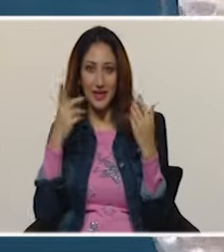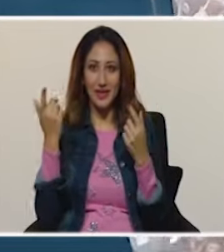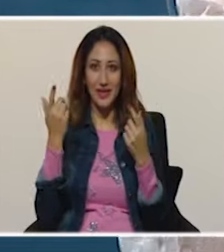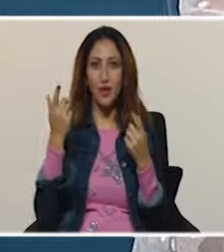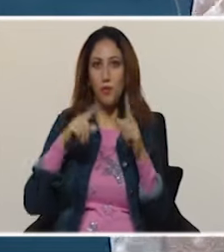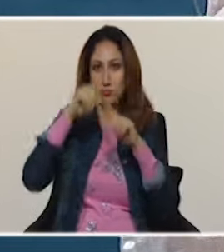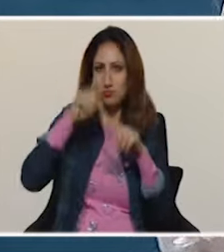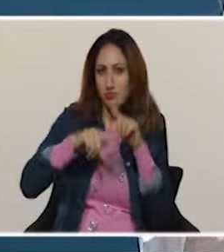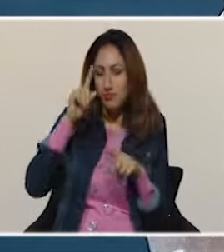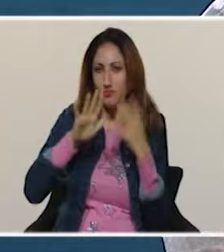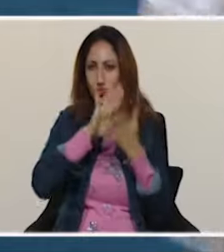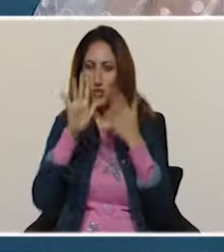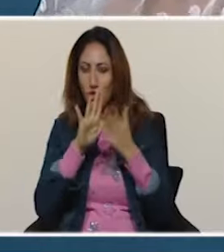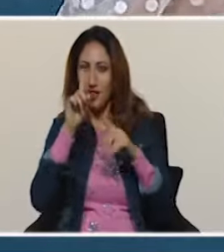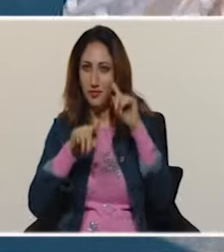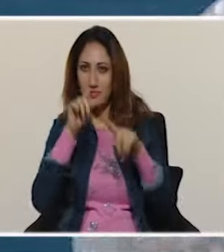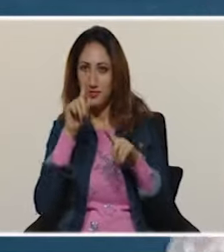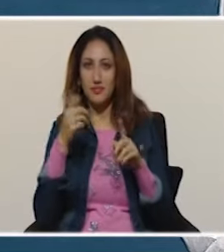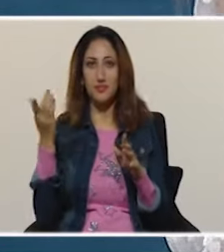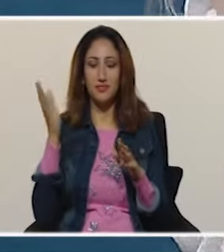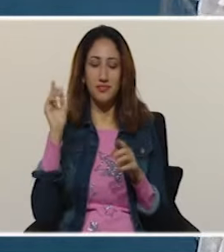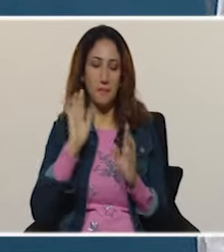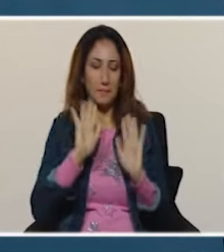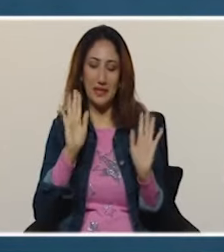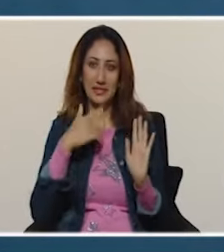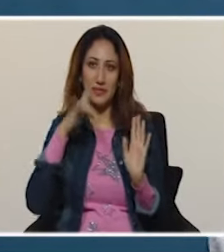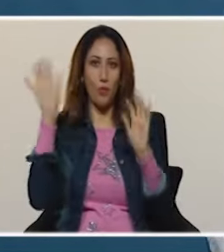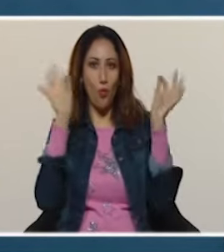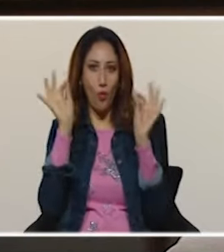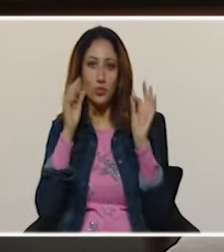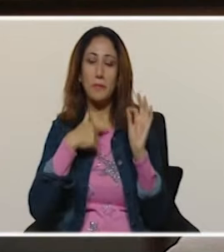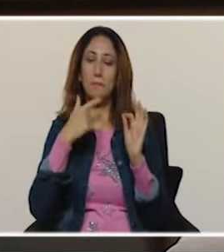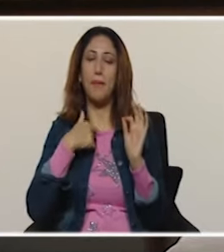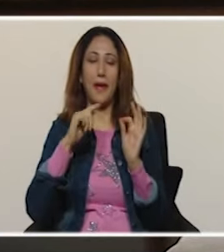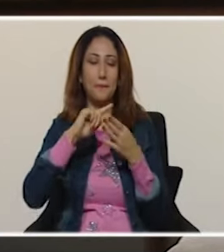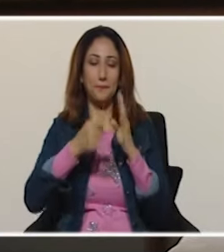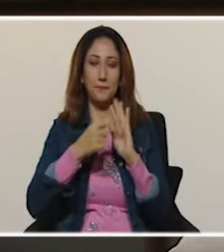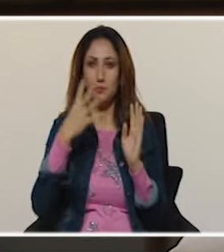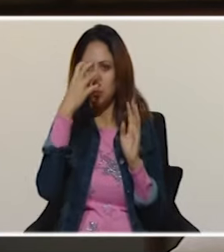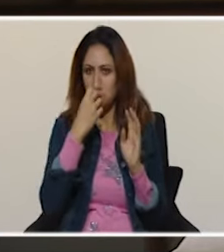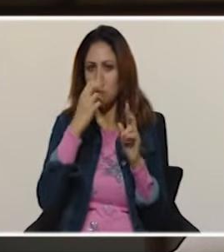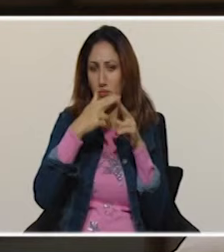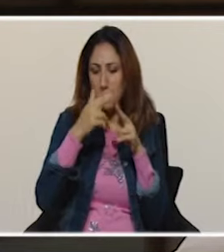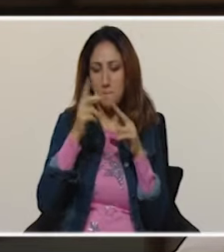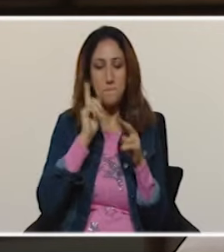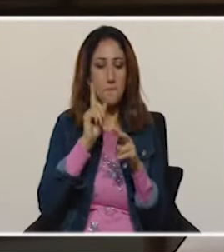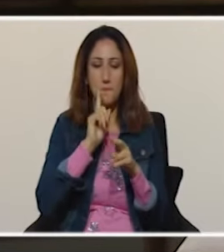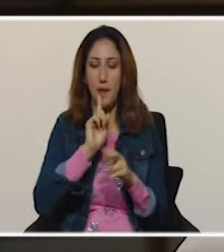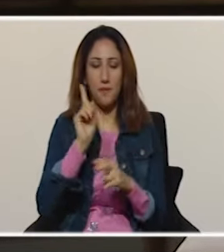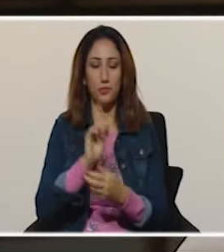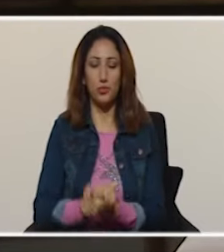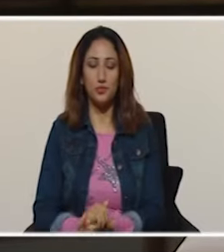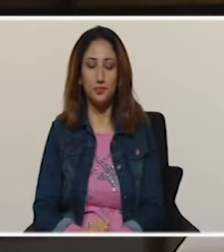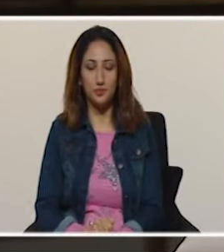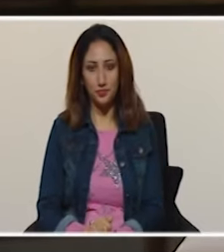اكشن، وشويه استعراض واغاني، لانه لازم النجمه لازم ترقص. طيب خليني كده بص على الصورة الجميلة اللي قدامنا دي ونفتكر